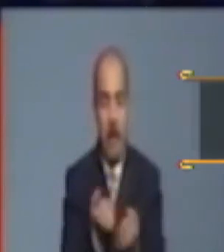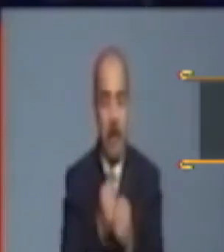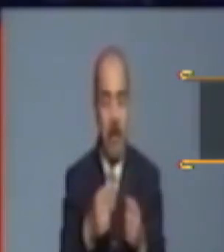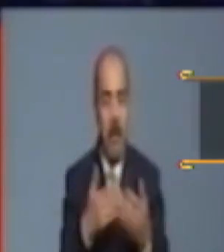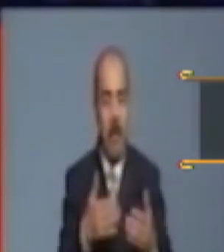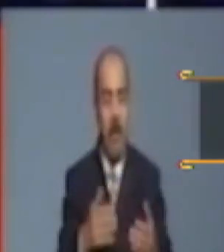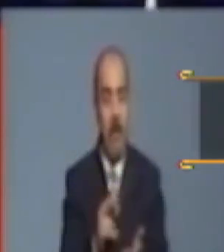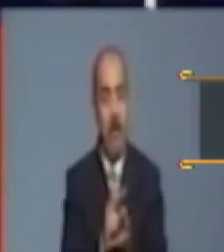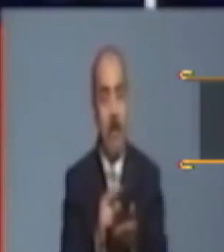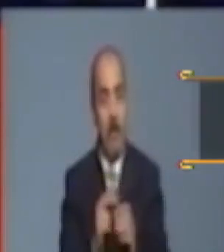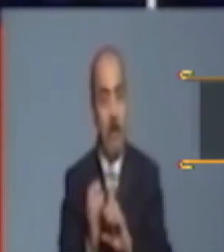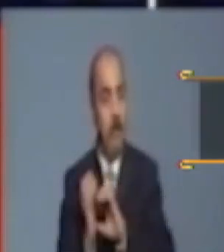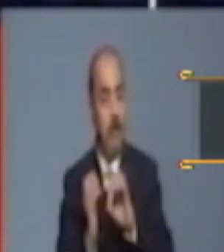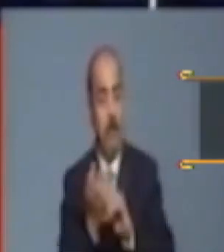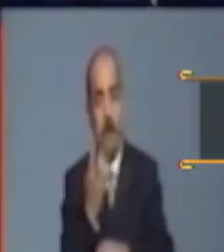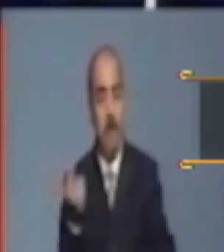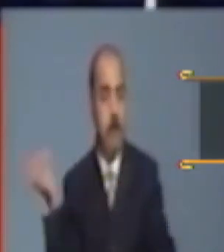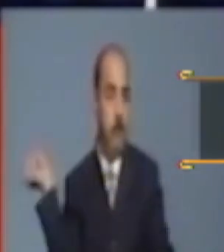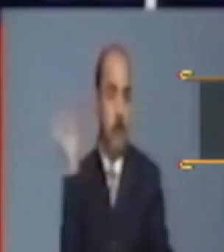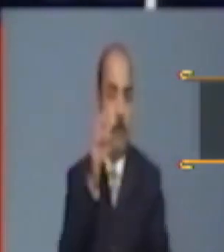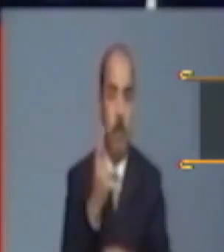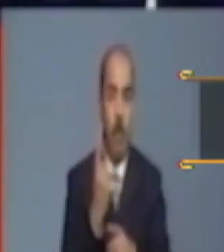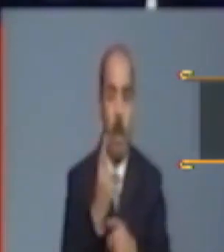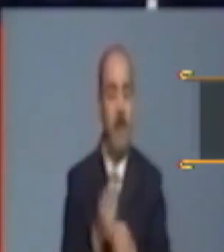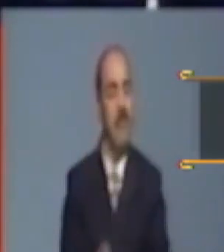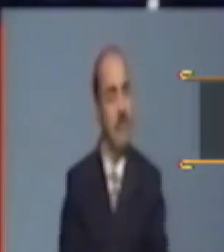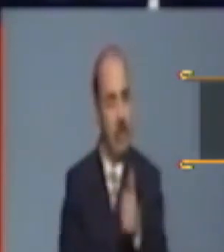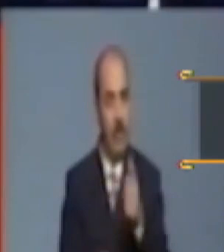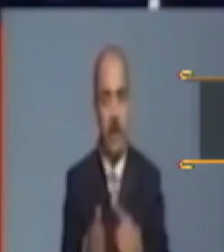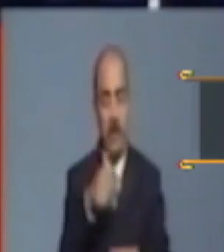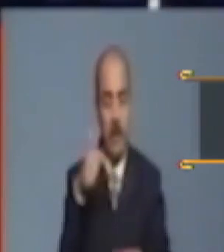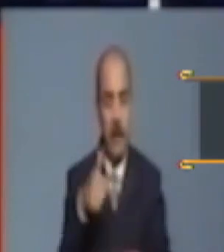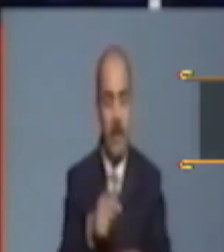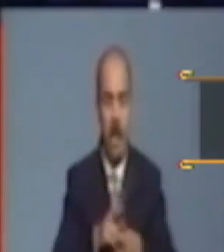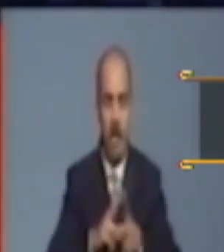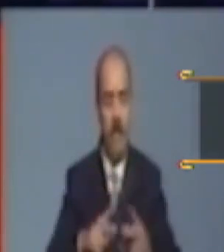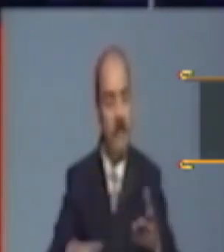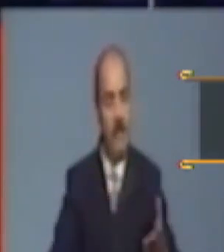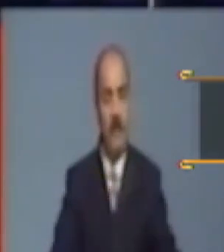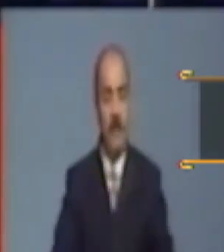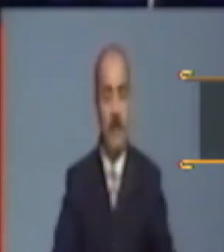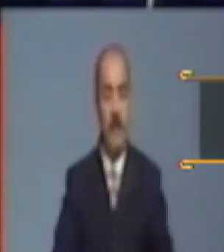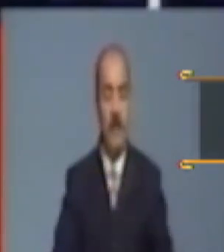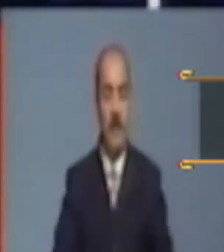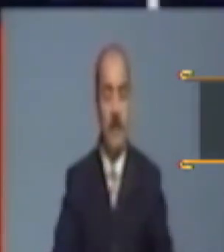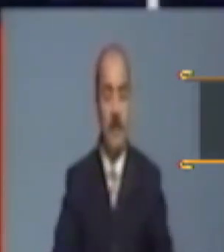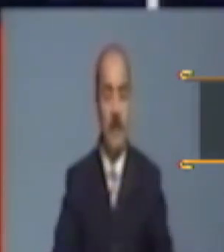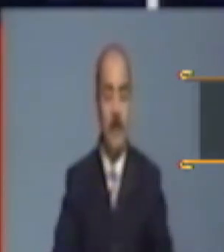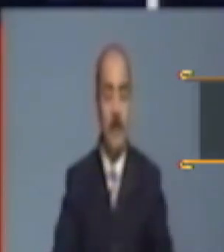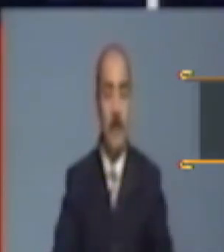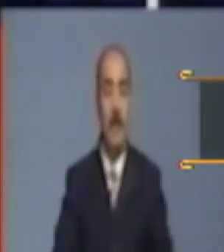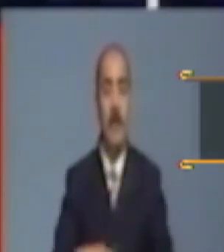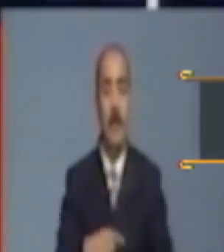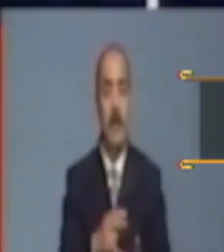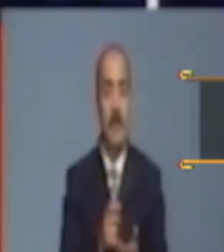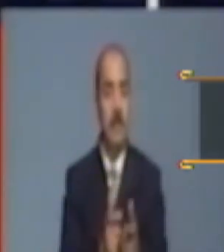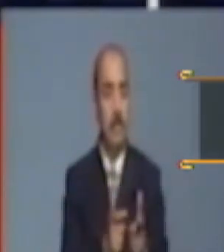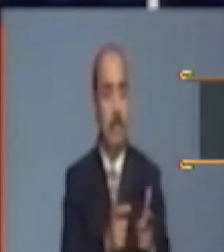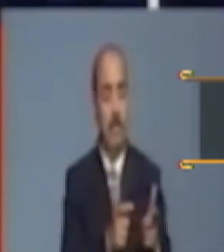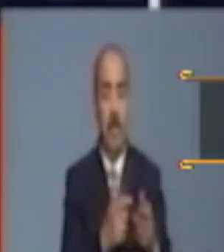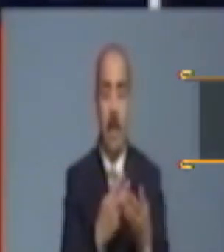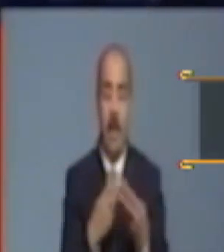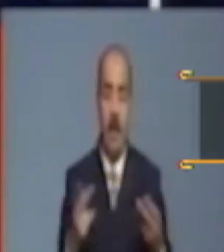قاذف القنابل الأحادي والسداسي والمتعدد فندم. كذلك بنعرض الرشاش المتعدد